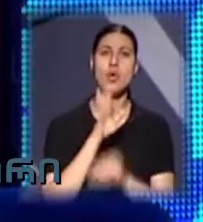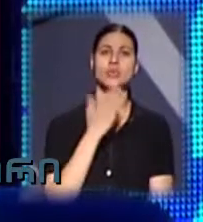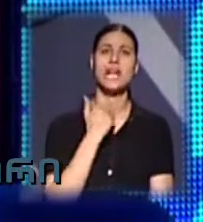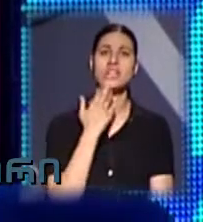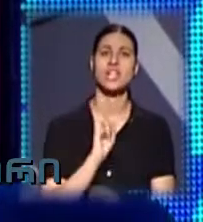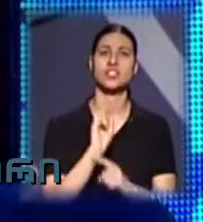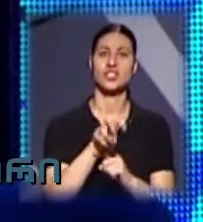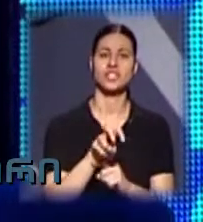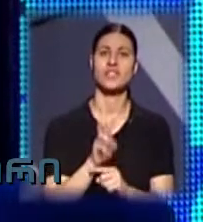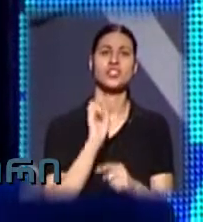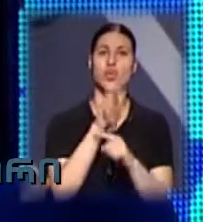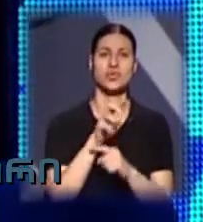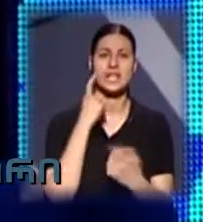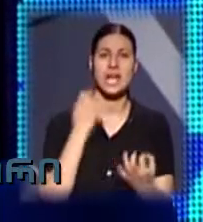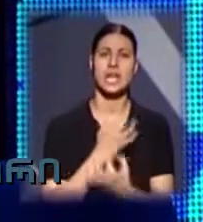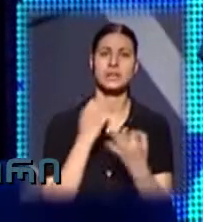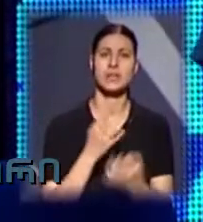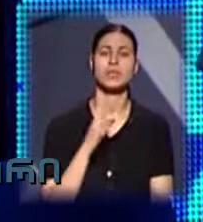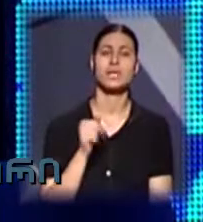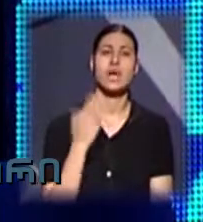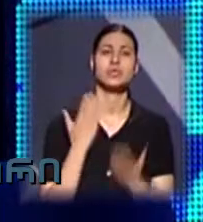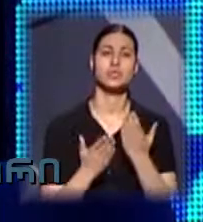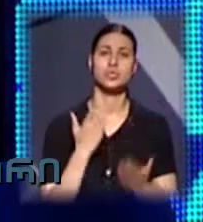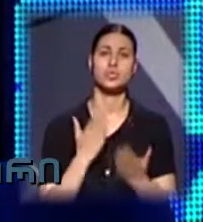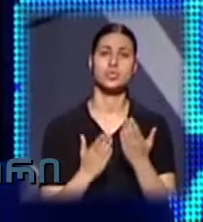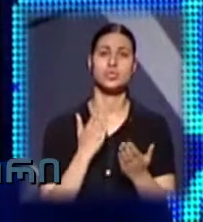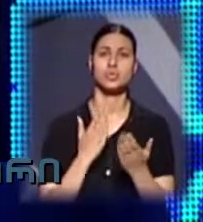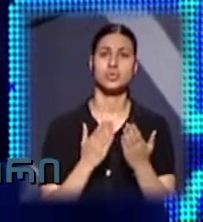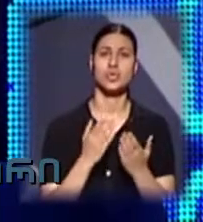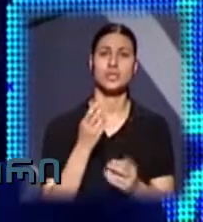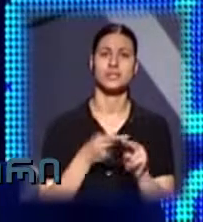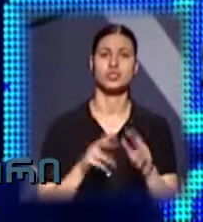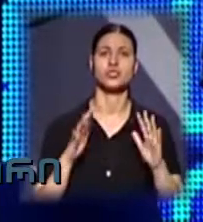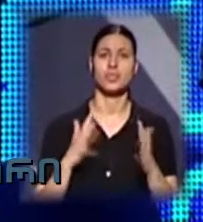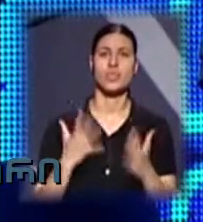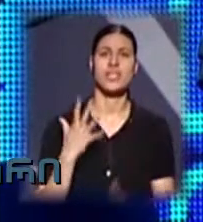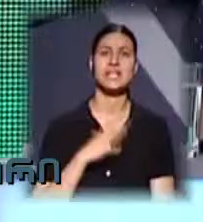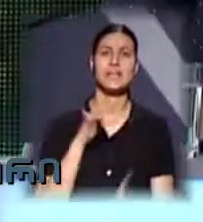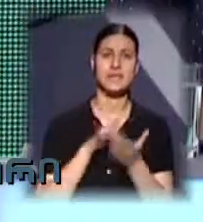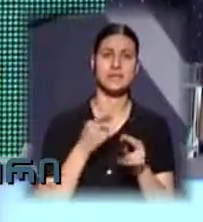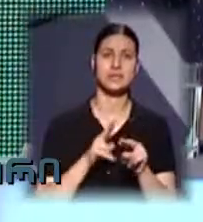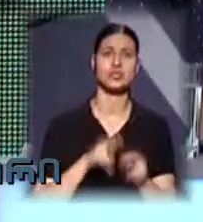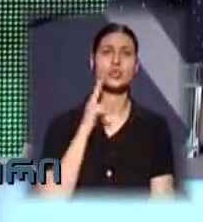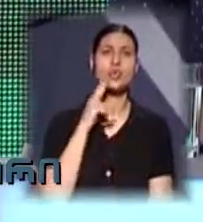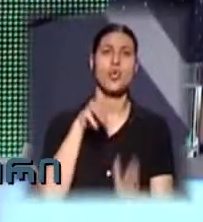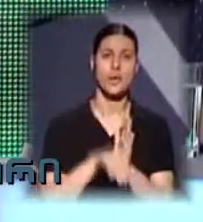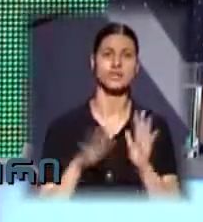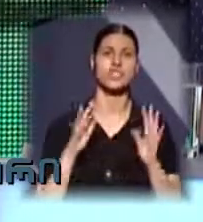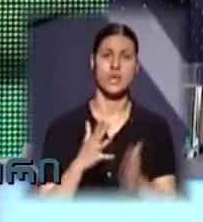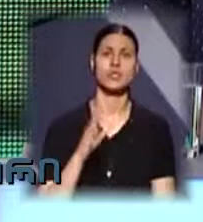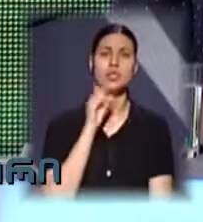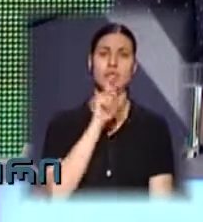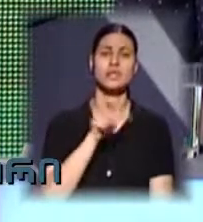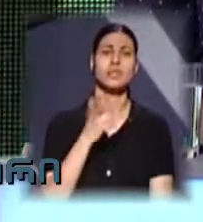ადვილად შეღწევა. ახლა შეუღწევადი არაფერი არ არსებობს და თუ მოინდომა მაინც შეუძლია. თბილისის ამ ზოოპარკშიც ყველგან არის, არა